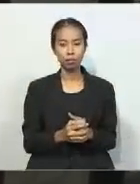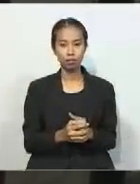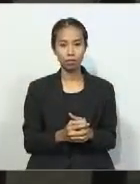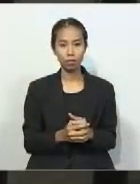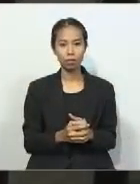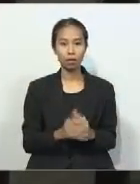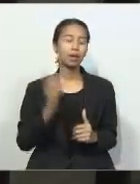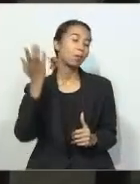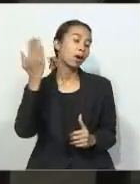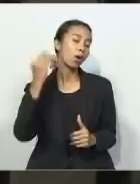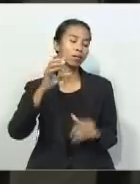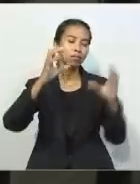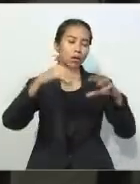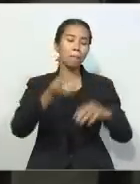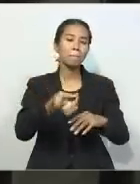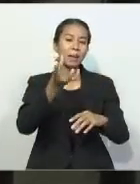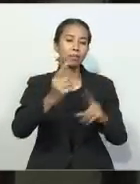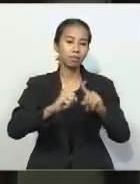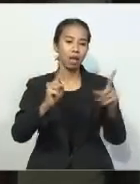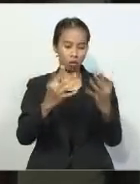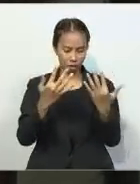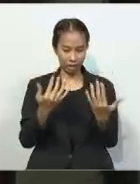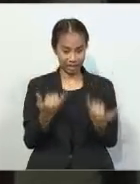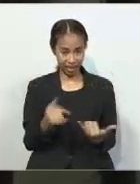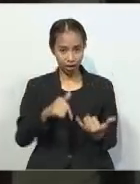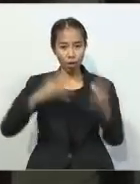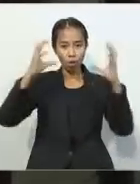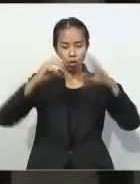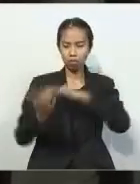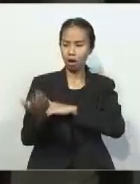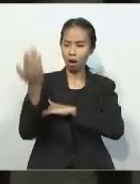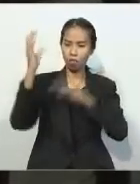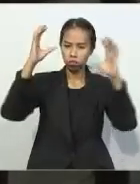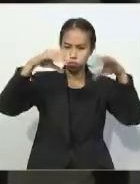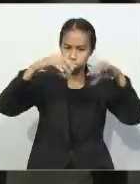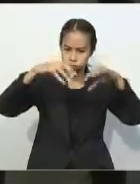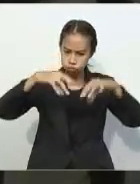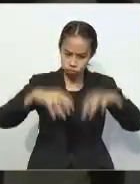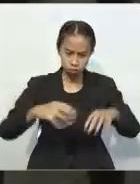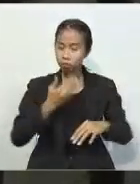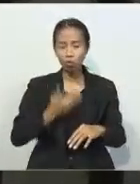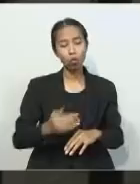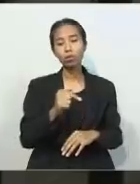แป๊บเดียวมันนบอันนี้มันทุกตั้งแต่หัวเช้ามาเลยมาเป็นเจ็ดโมงเช้ามา